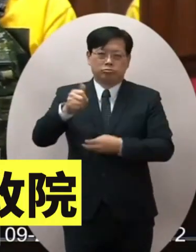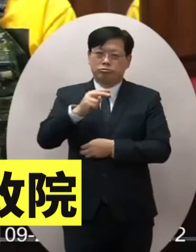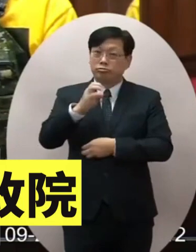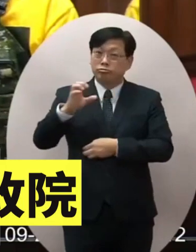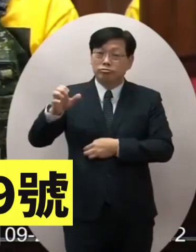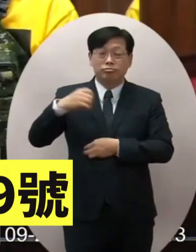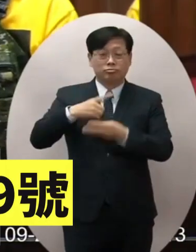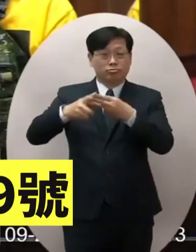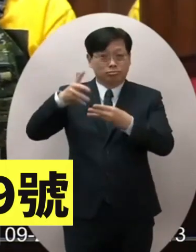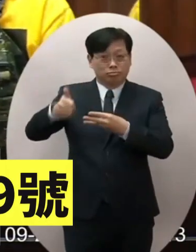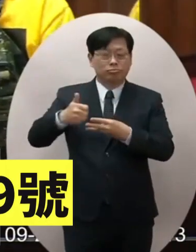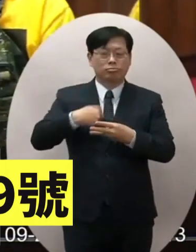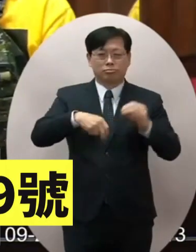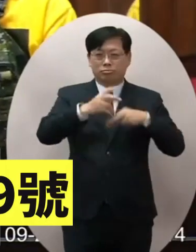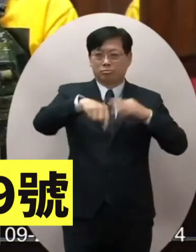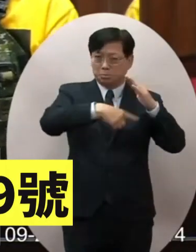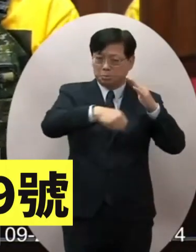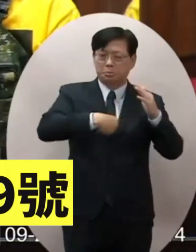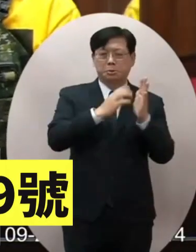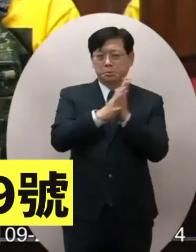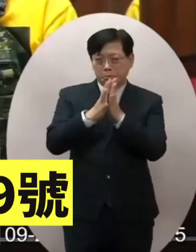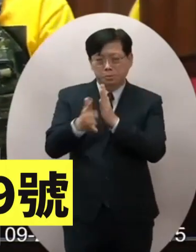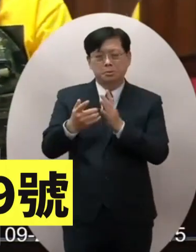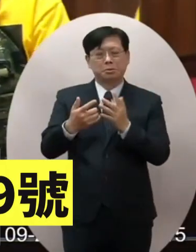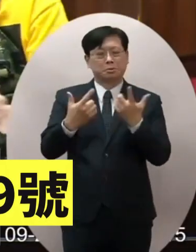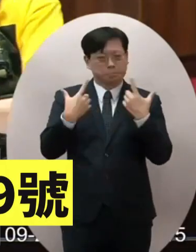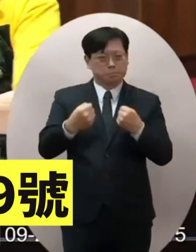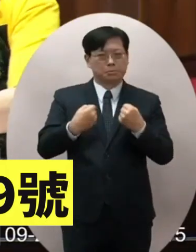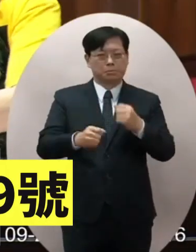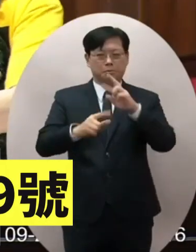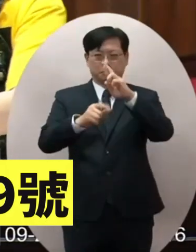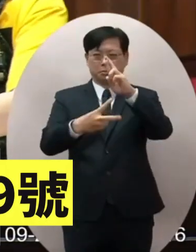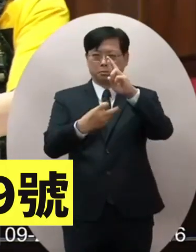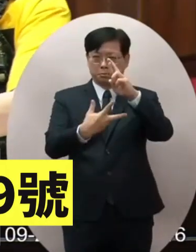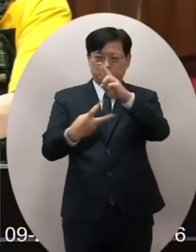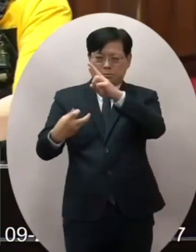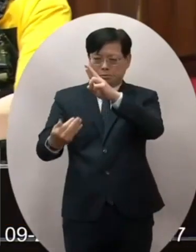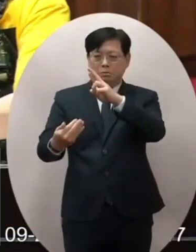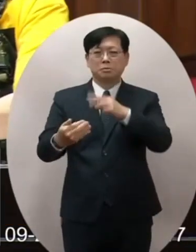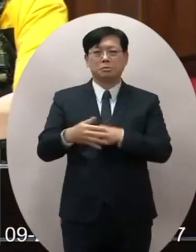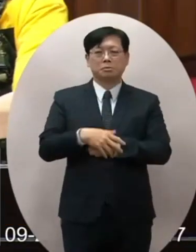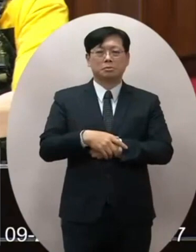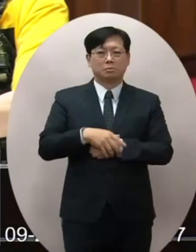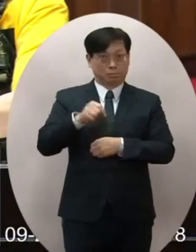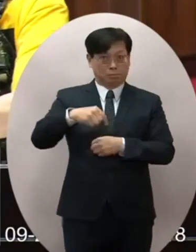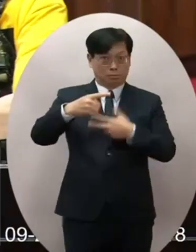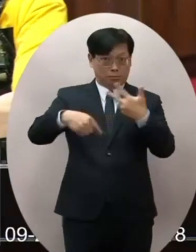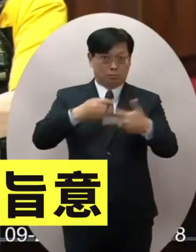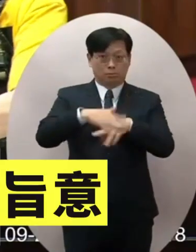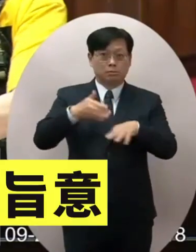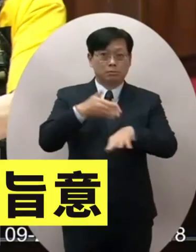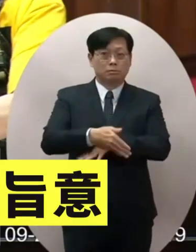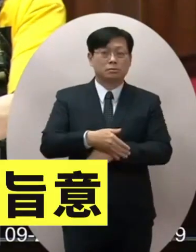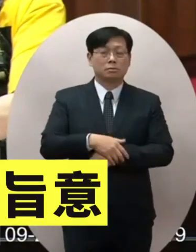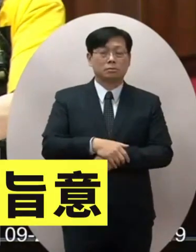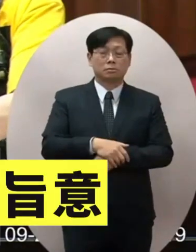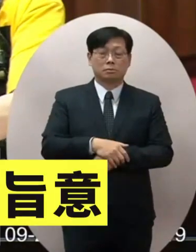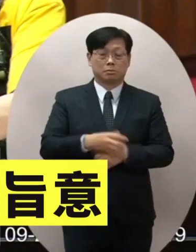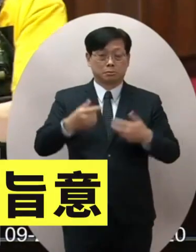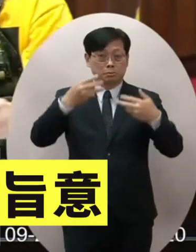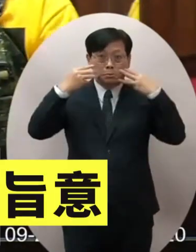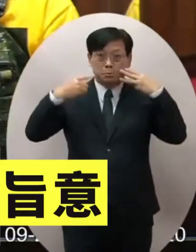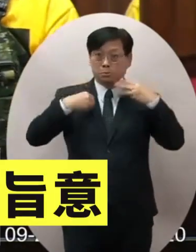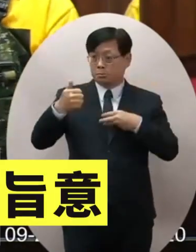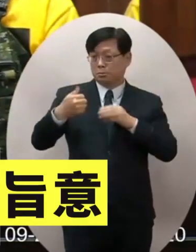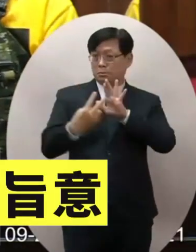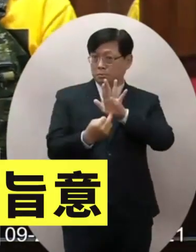行政院会依照安排，应该就是排27、29号那个礼拜会过。那裴伟甚至